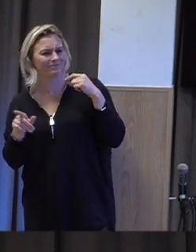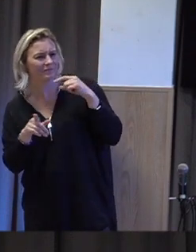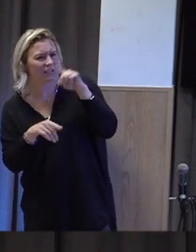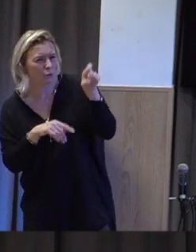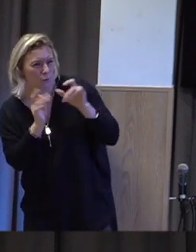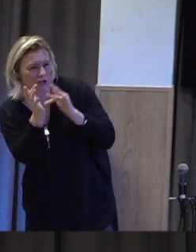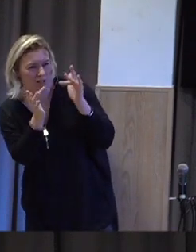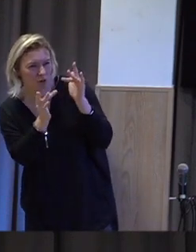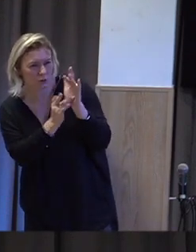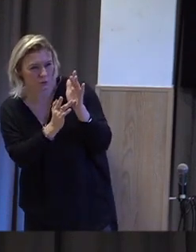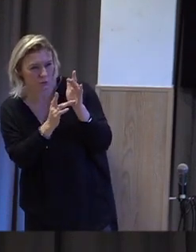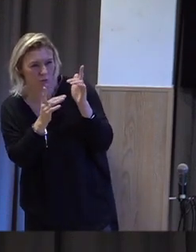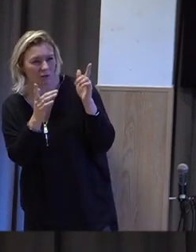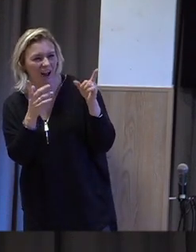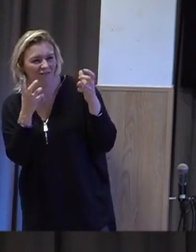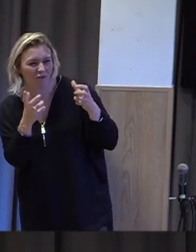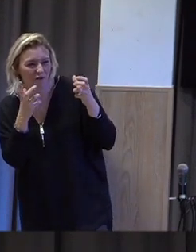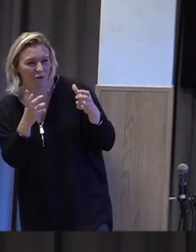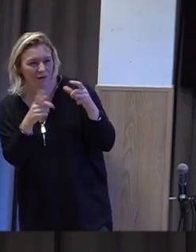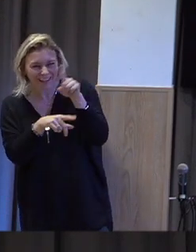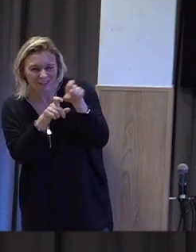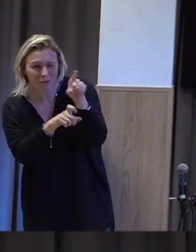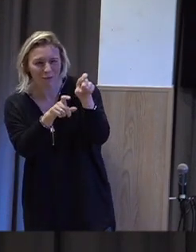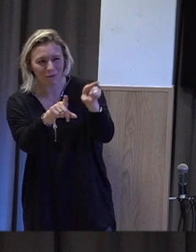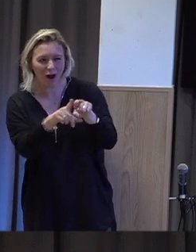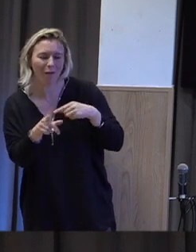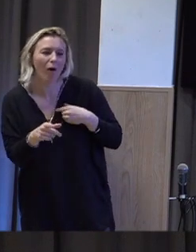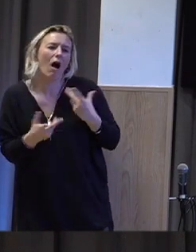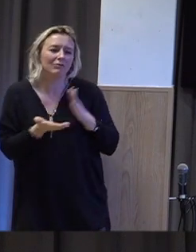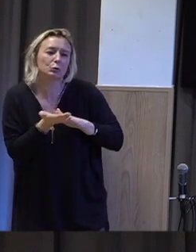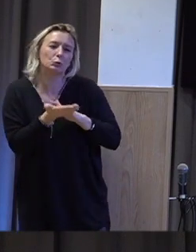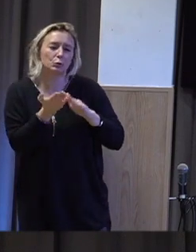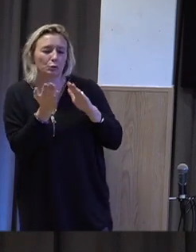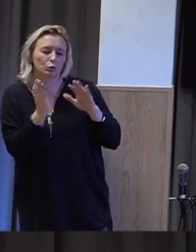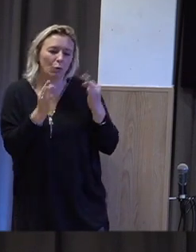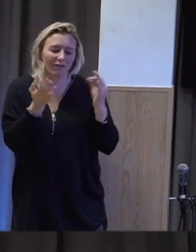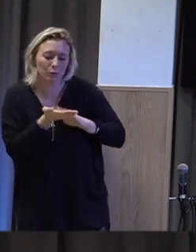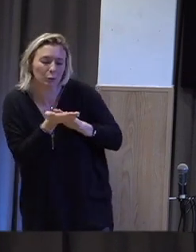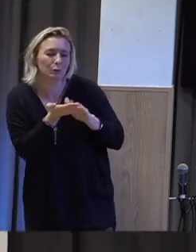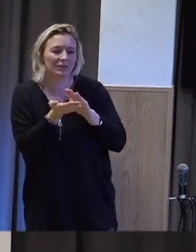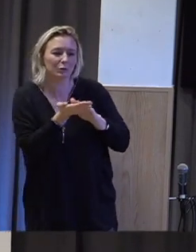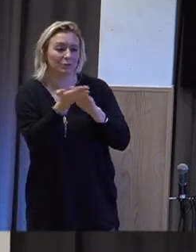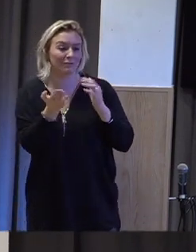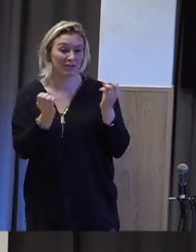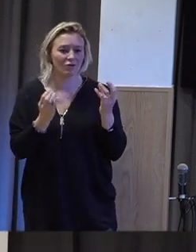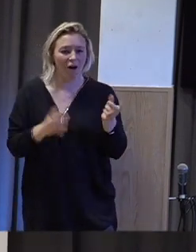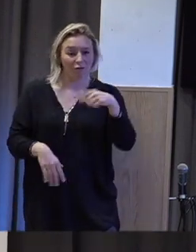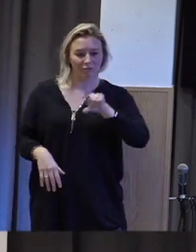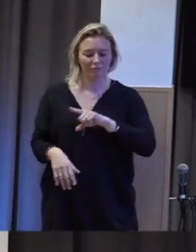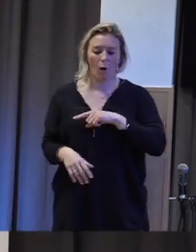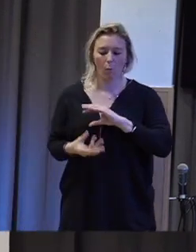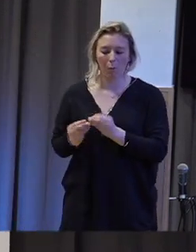se justifier. Combien de fois on n'a pas cherché à se justifier quand on est devant des